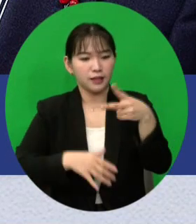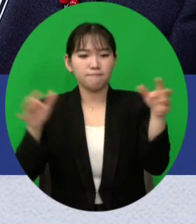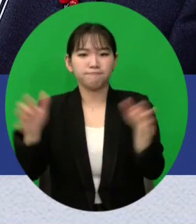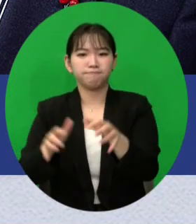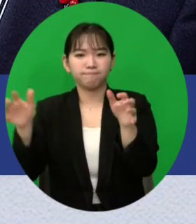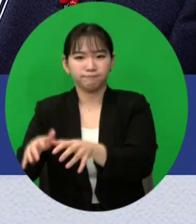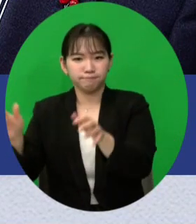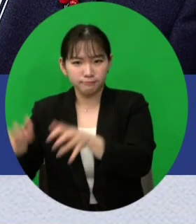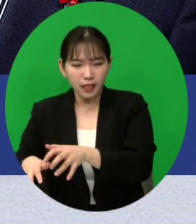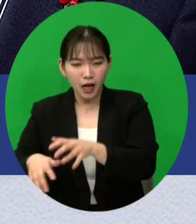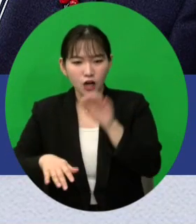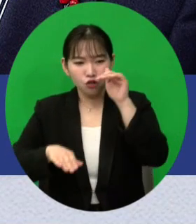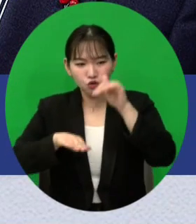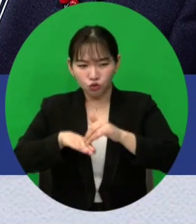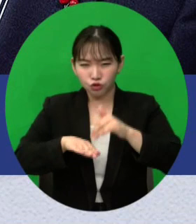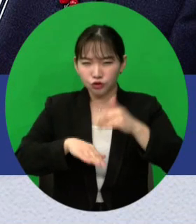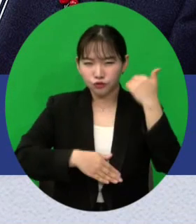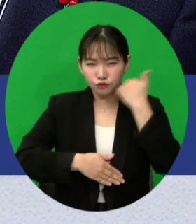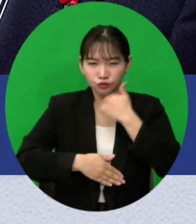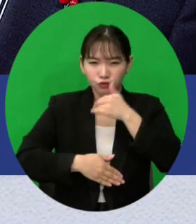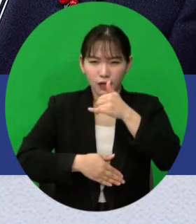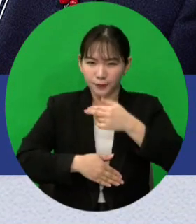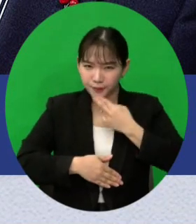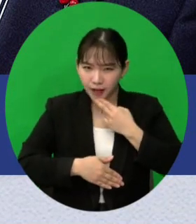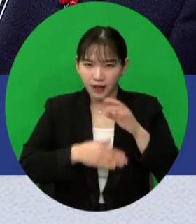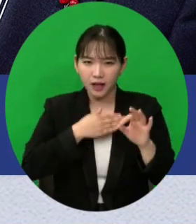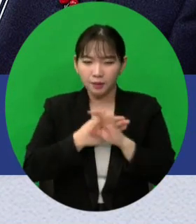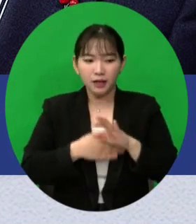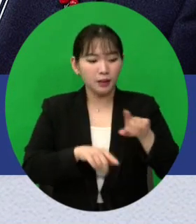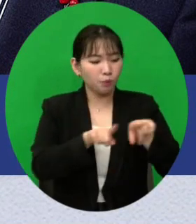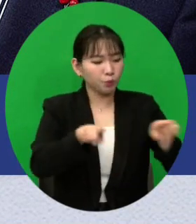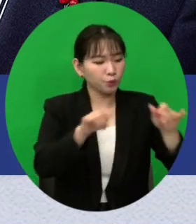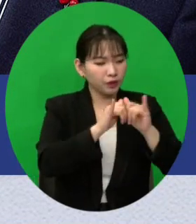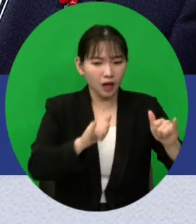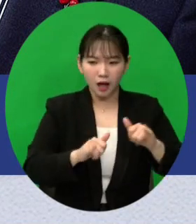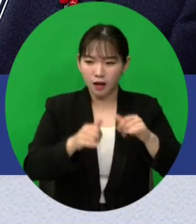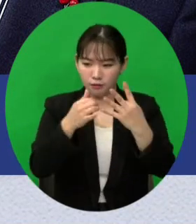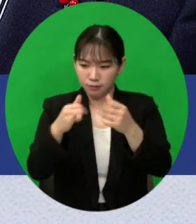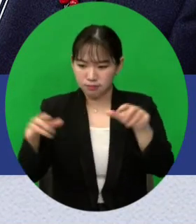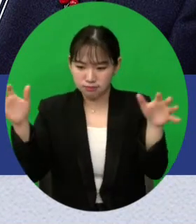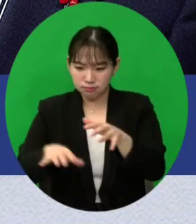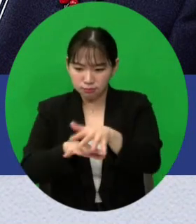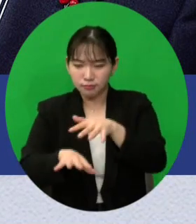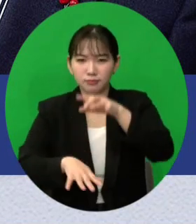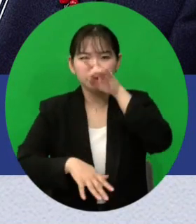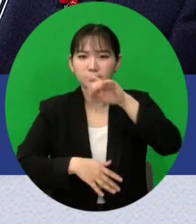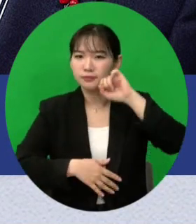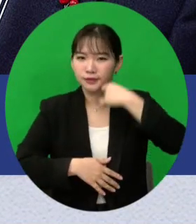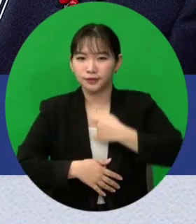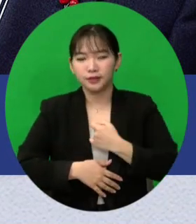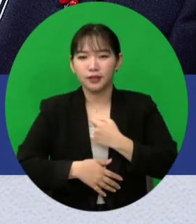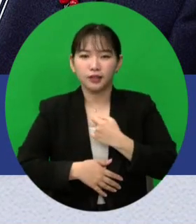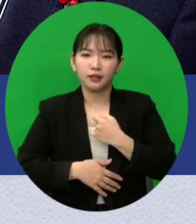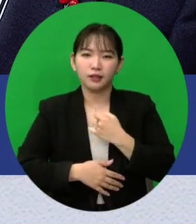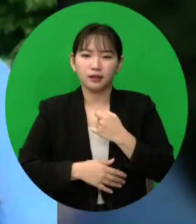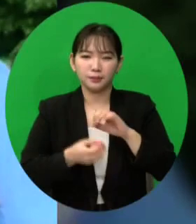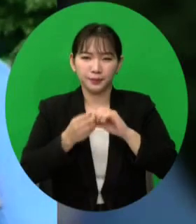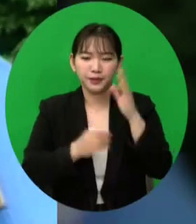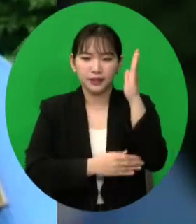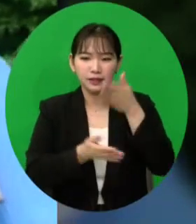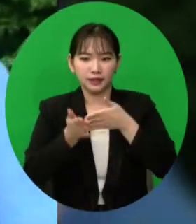뭉쳤는데 훈련받은 누군가 있지 않고서야 일반 시민이 그렇게 조직될 수 없다며 배후설을 제기한